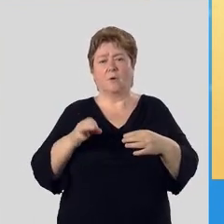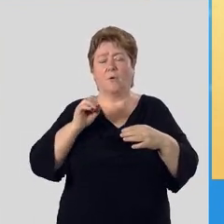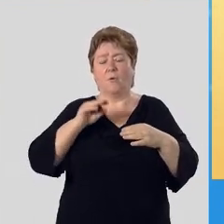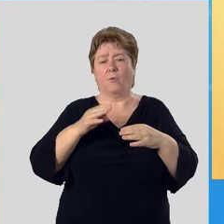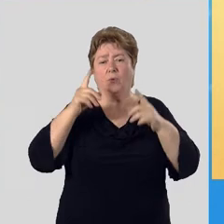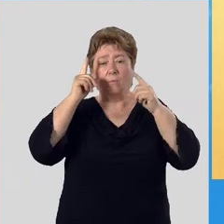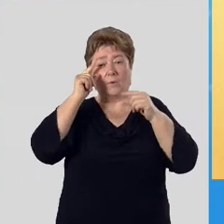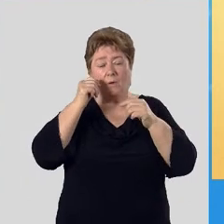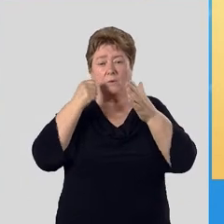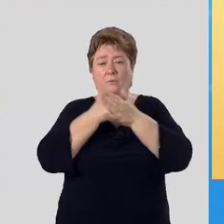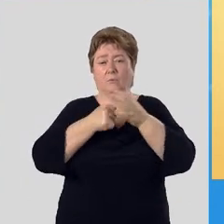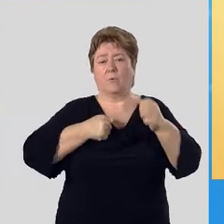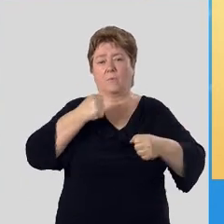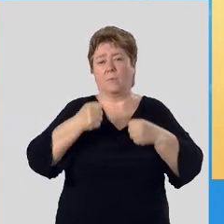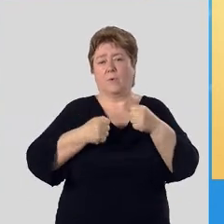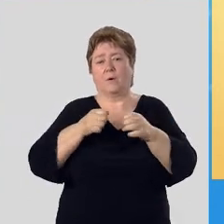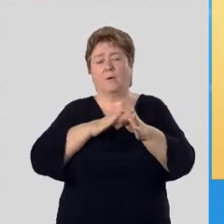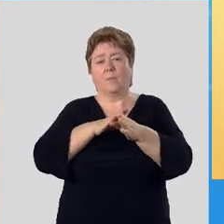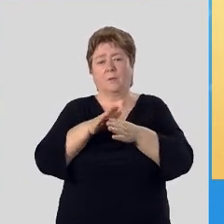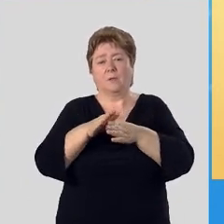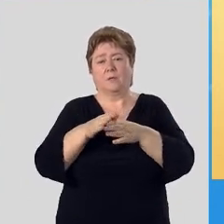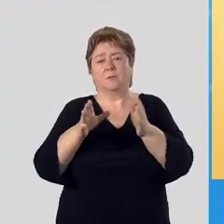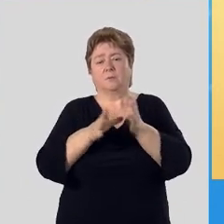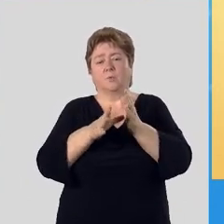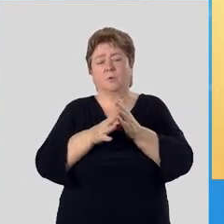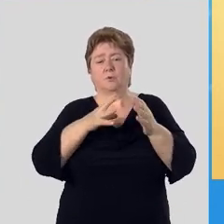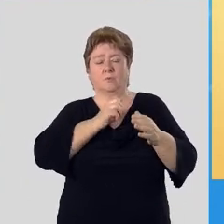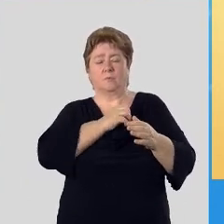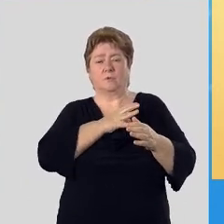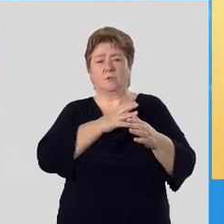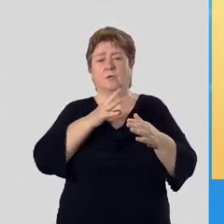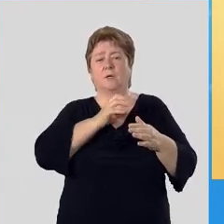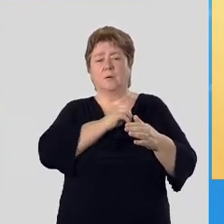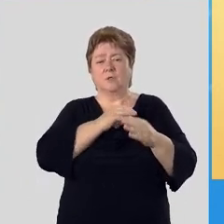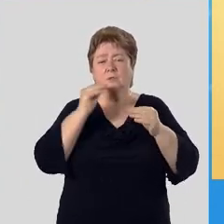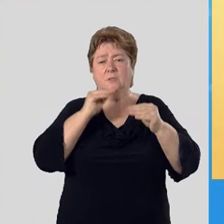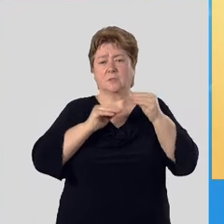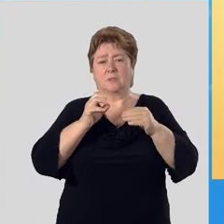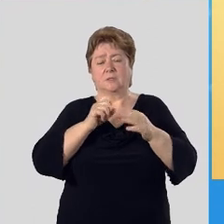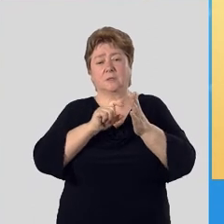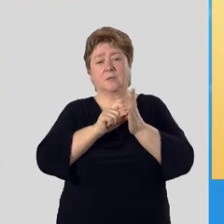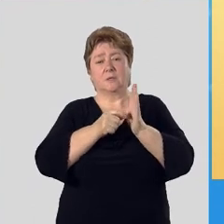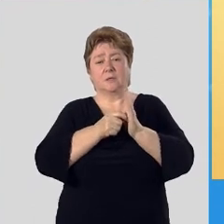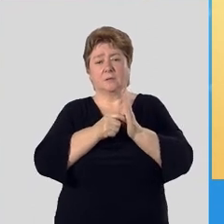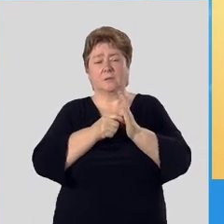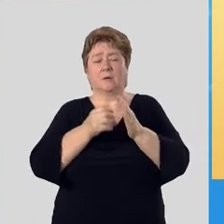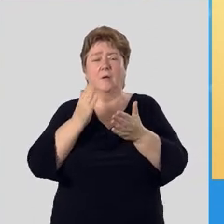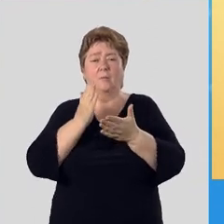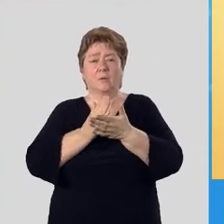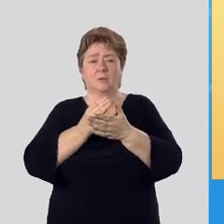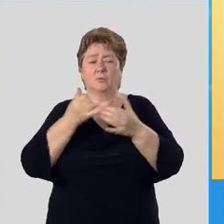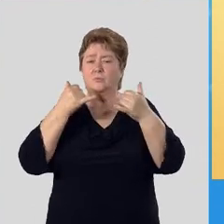от моргания до бега осуществляется с помощью мышц. Мышцы состоят из клеток,